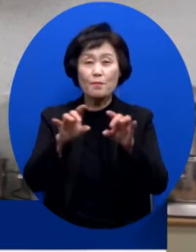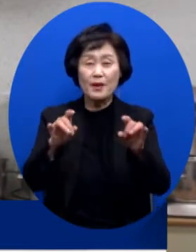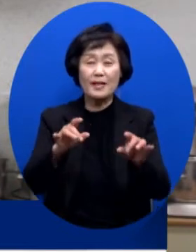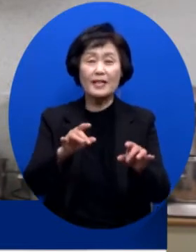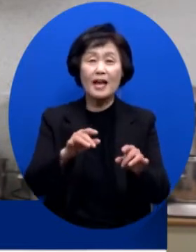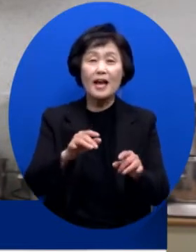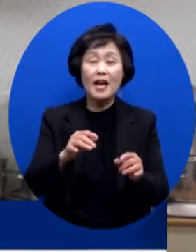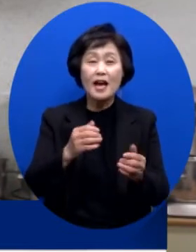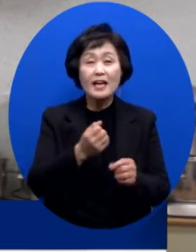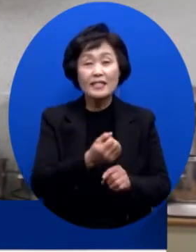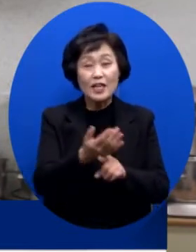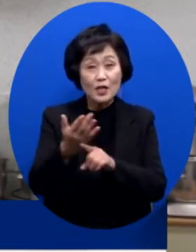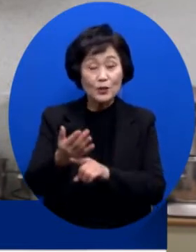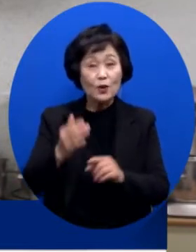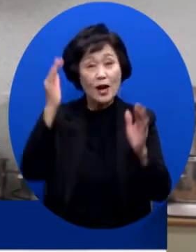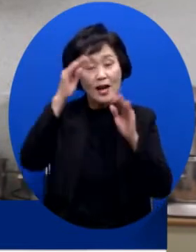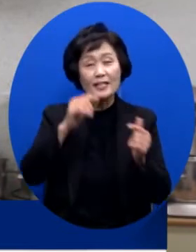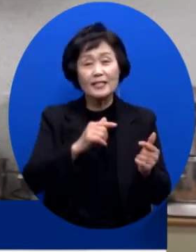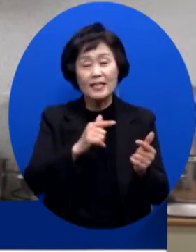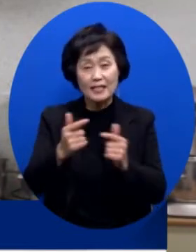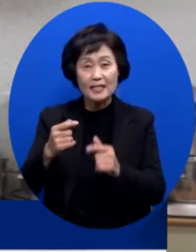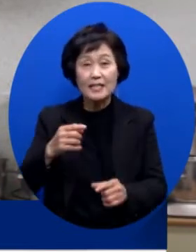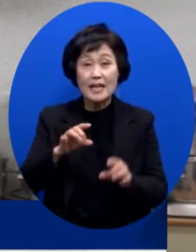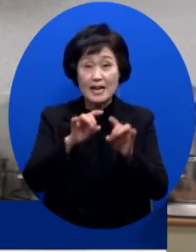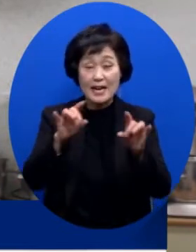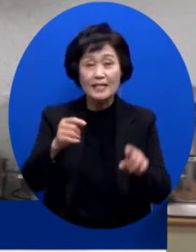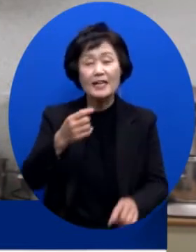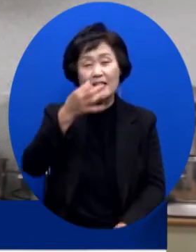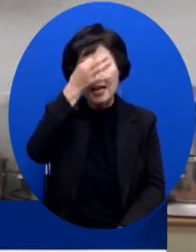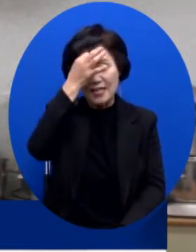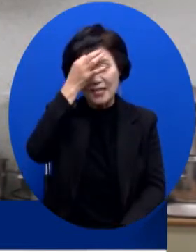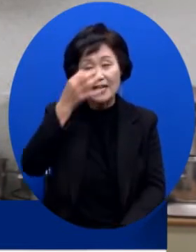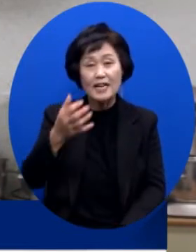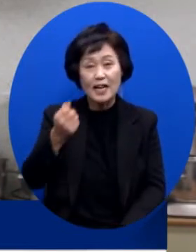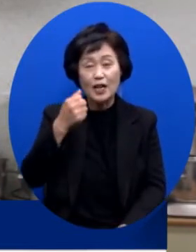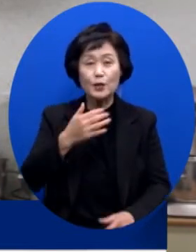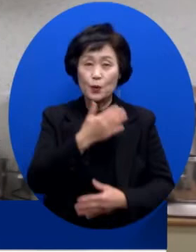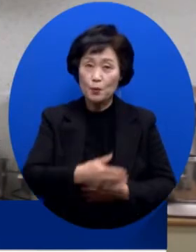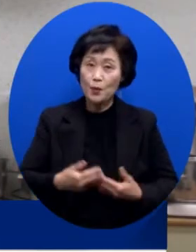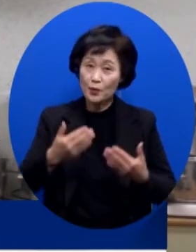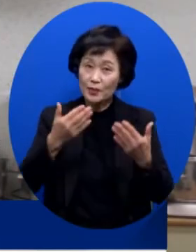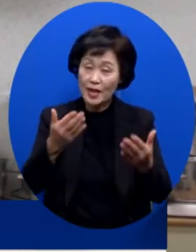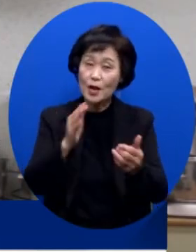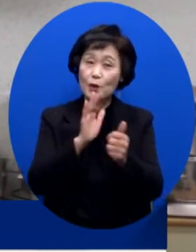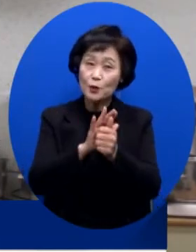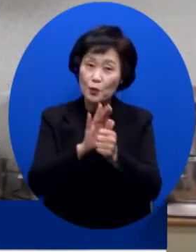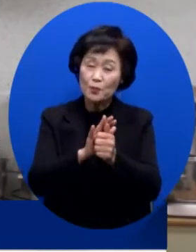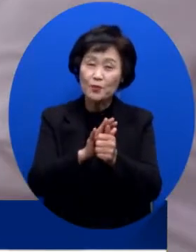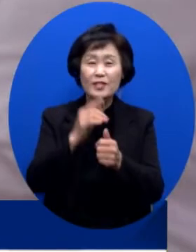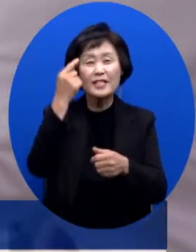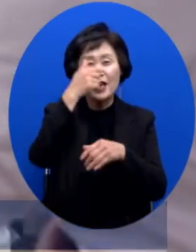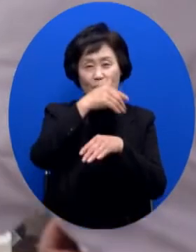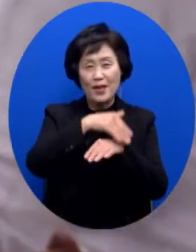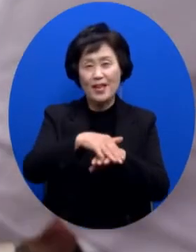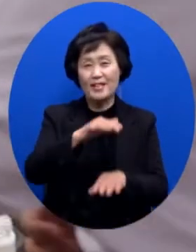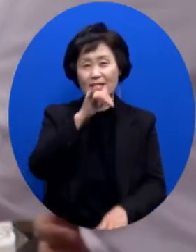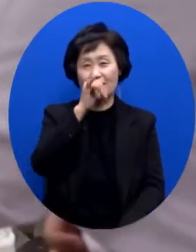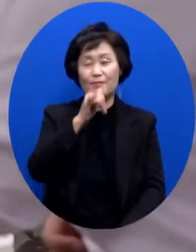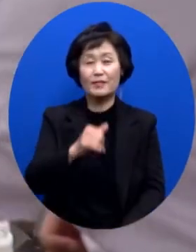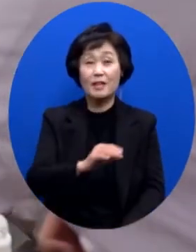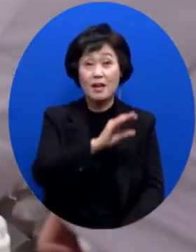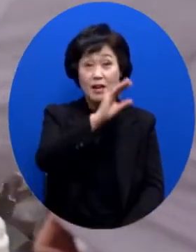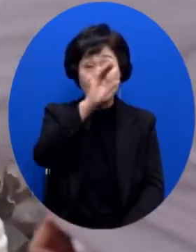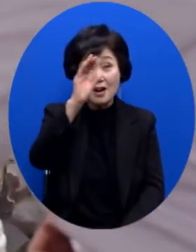사람 학생들이 재능을 발휘해서 봉사하고 도움을 주는 이런 계획을 가지고 있습니다.